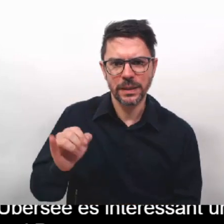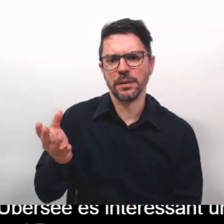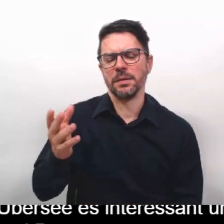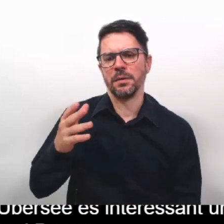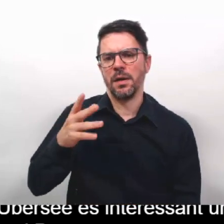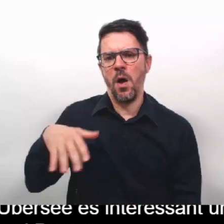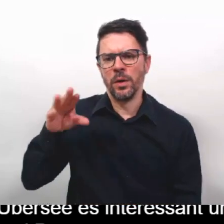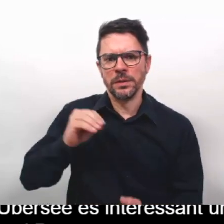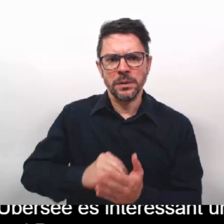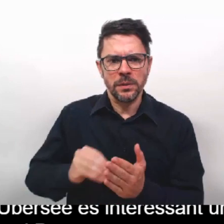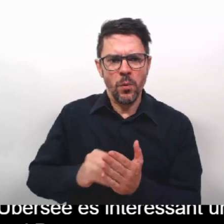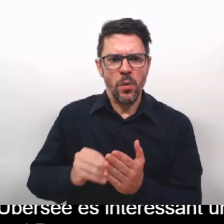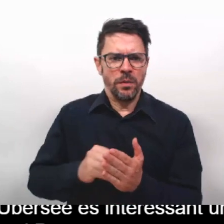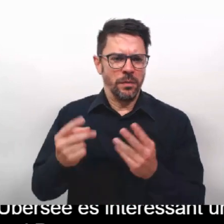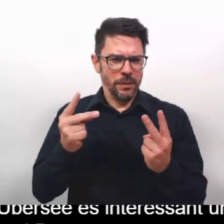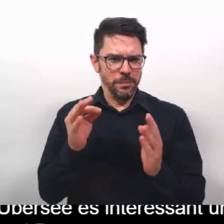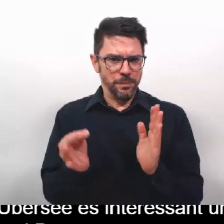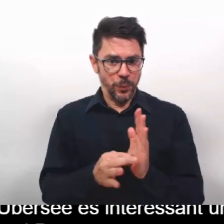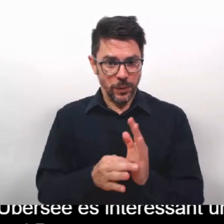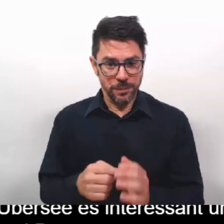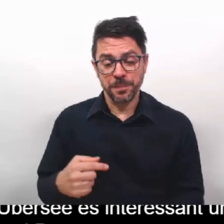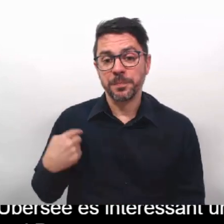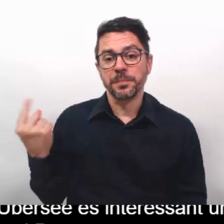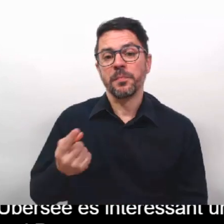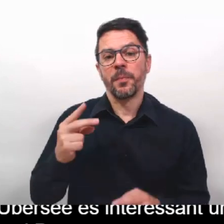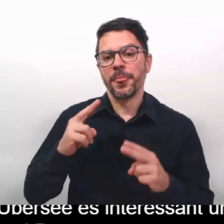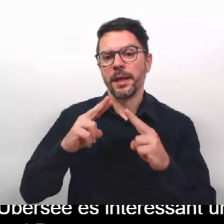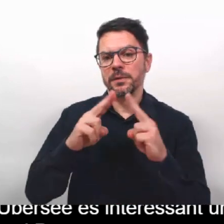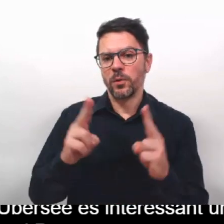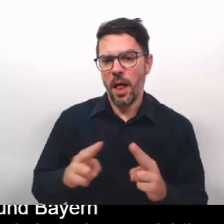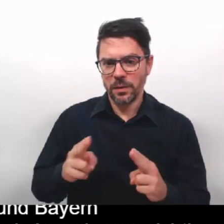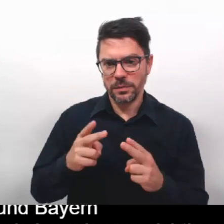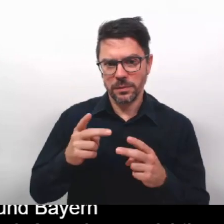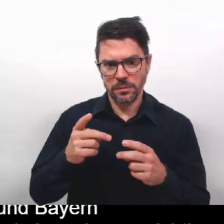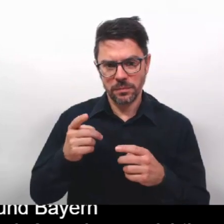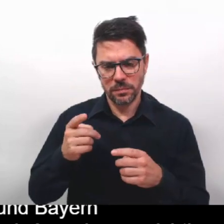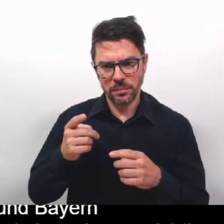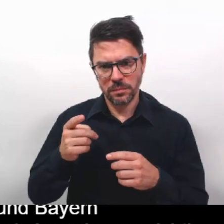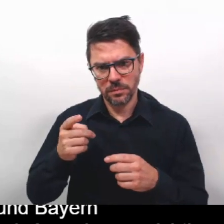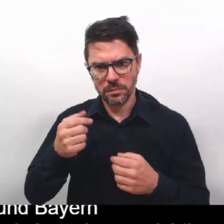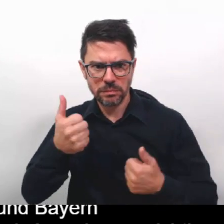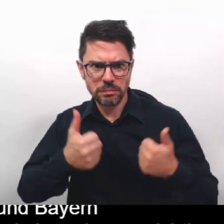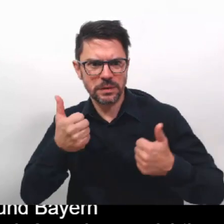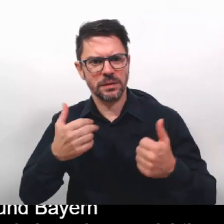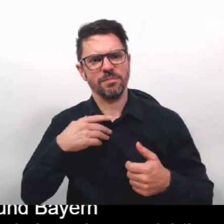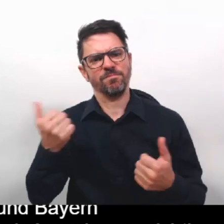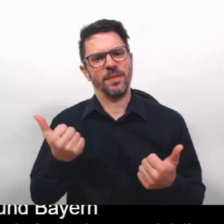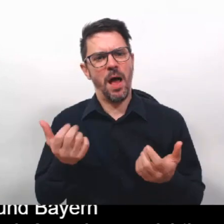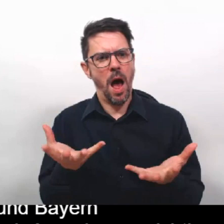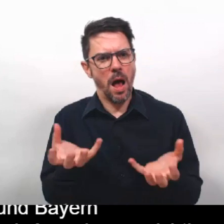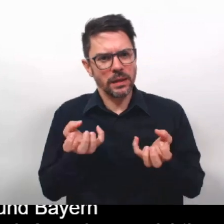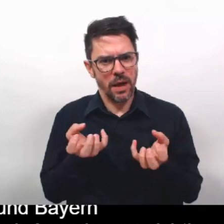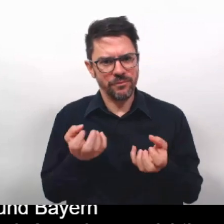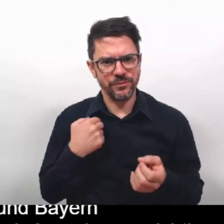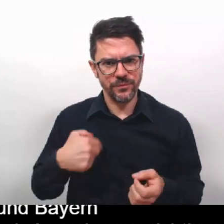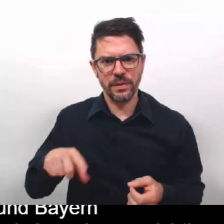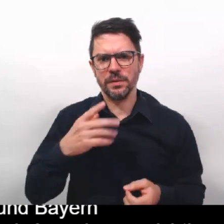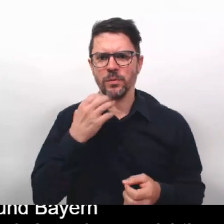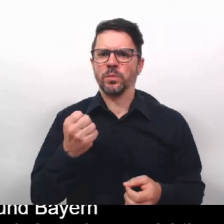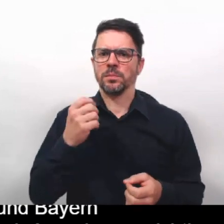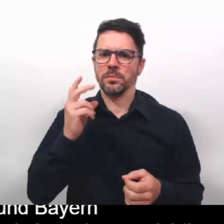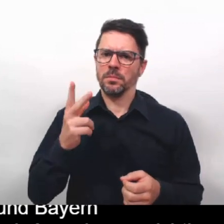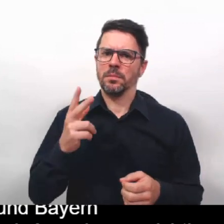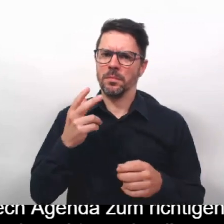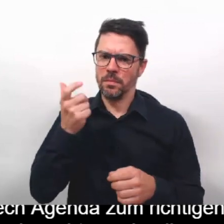Technischen Universität hier in Bayern schon sehr gute Erfahrungen gemacht haben. Wir eröffnen neue Qualifikationswege für Nachwuchsgruppenleiter